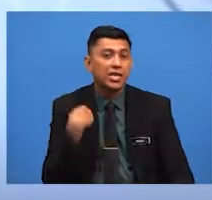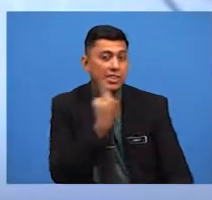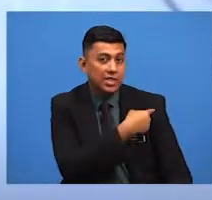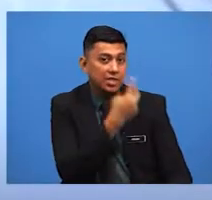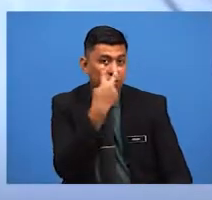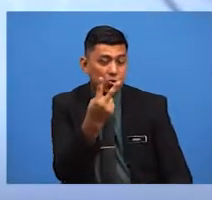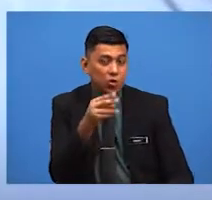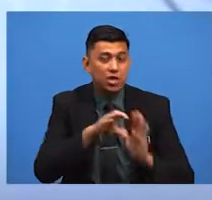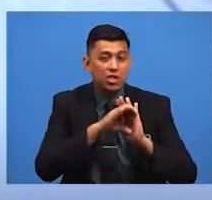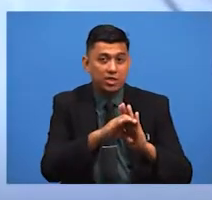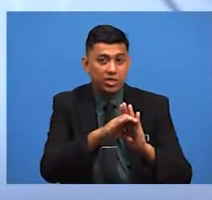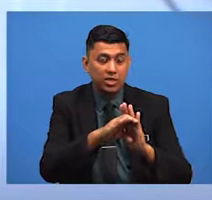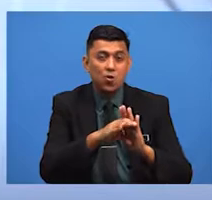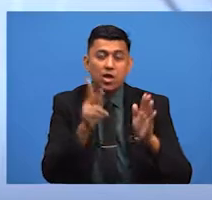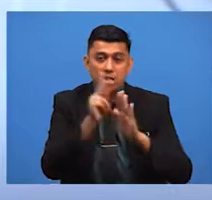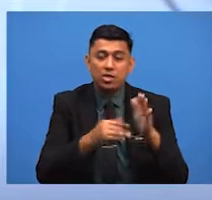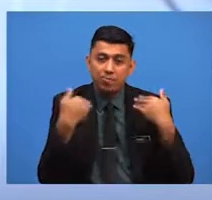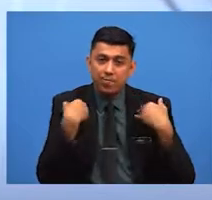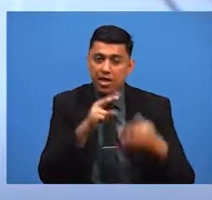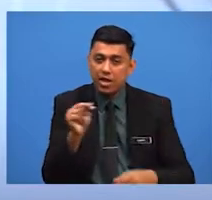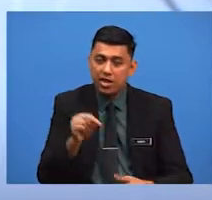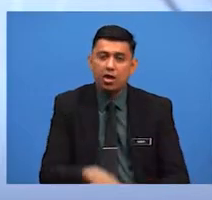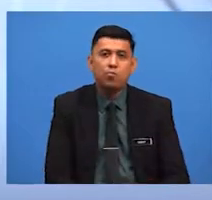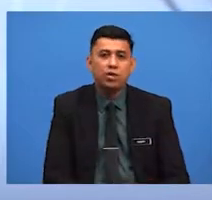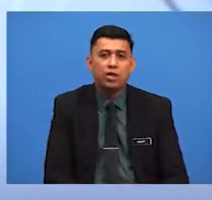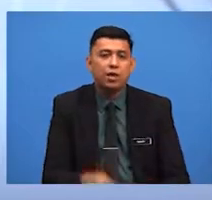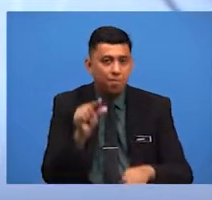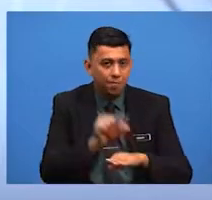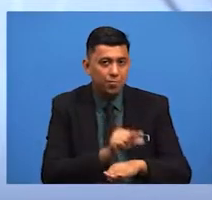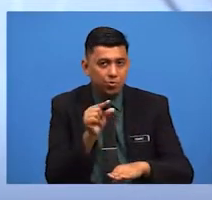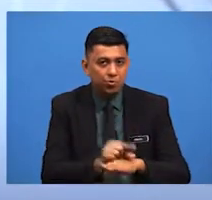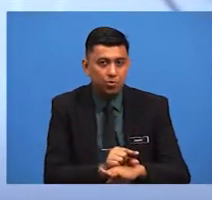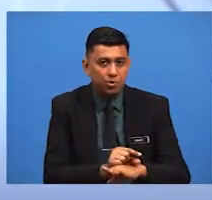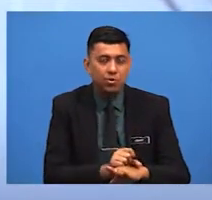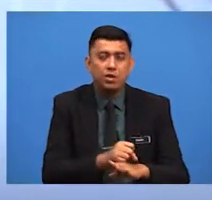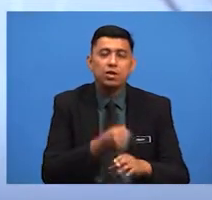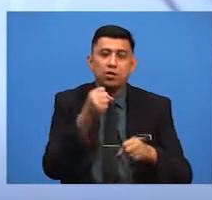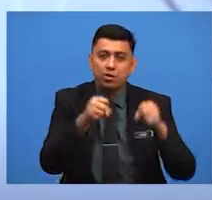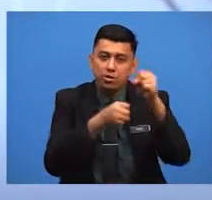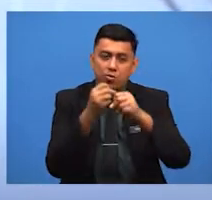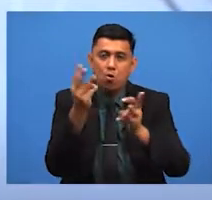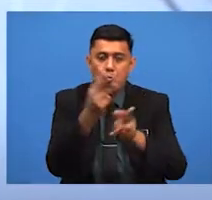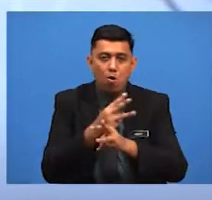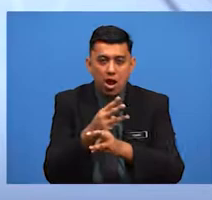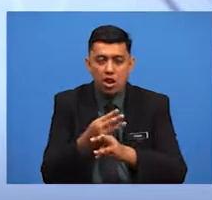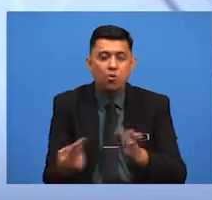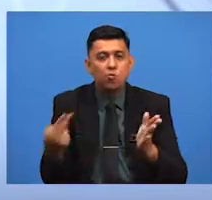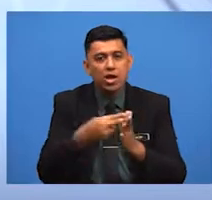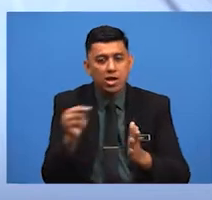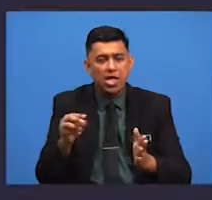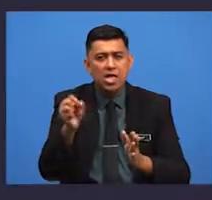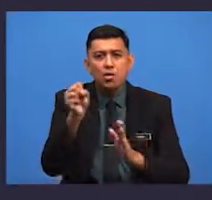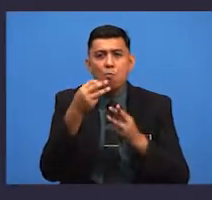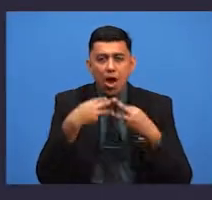lihat contoh situasi yang melibatkan penggunaan struktur kawalan ulangan selagi